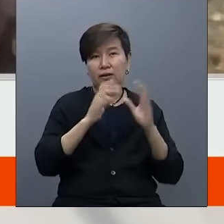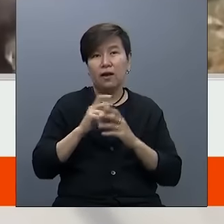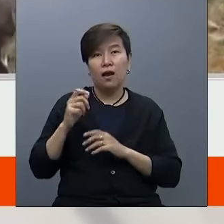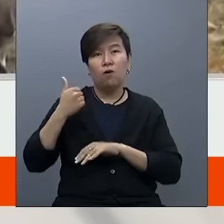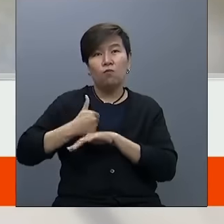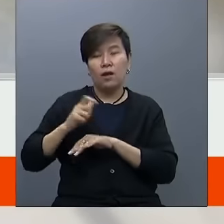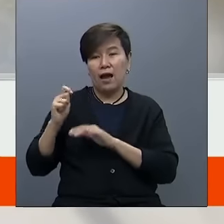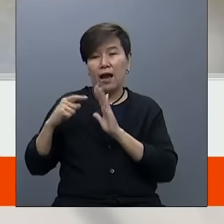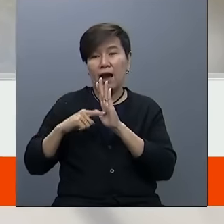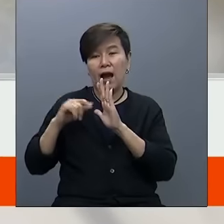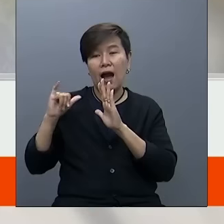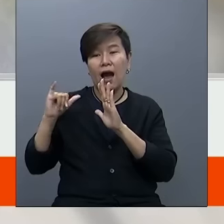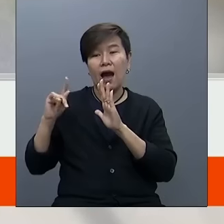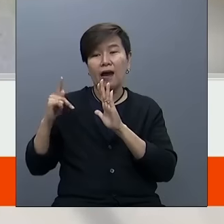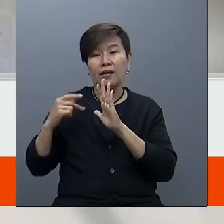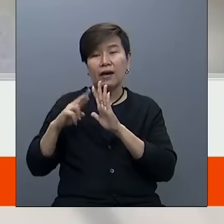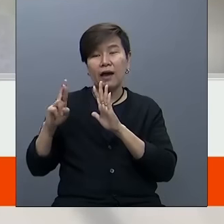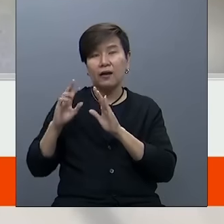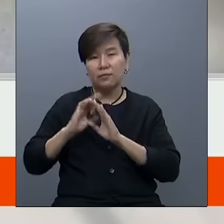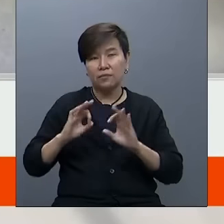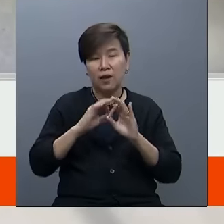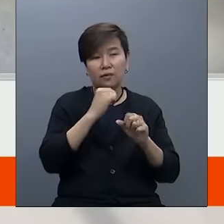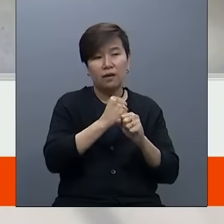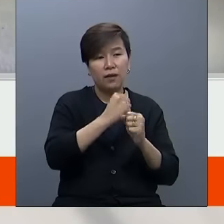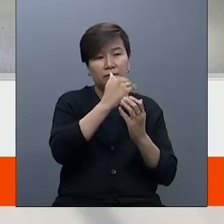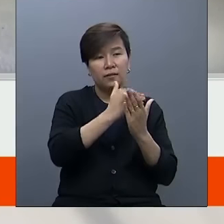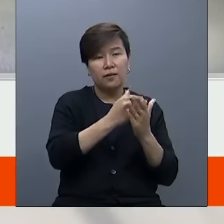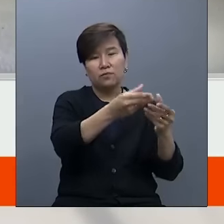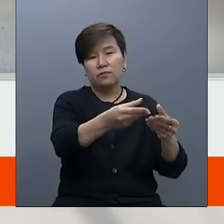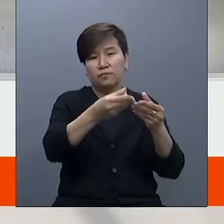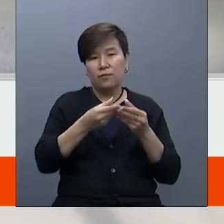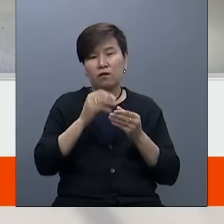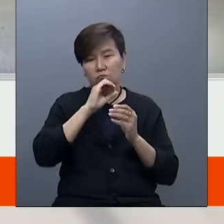ว่าต้องแจ้งการทำงานทุกขั้นตอนแล้วก็ต้องรายงานให้ท่าน